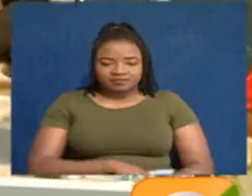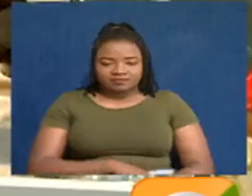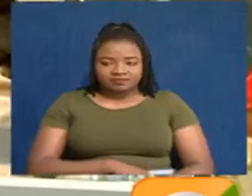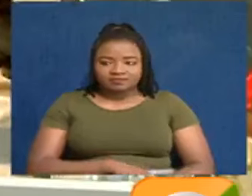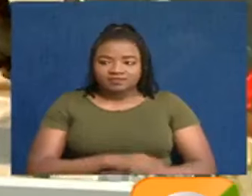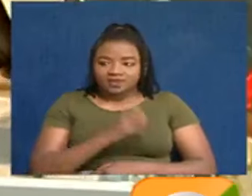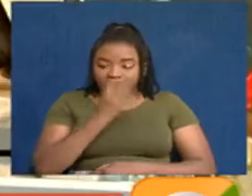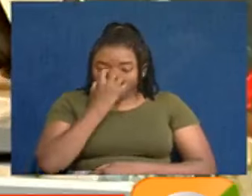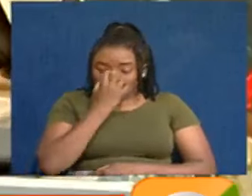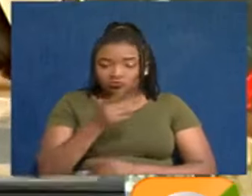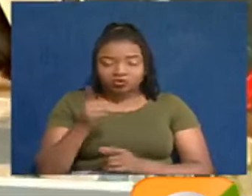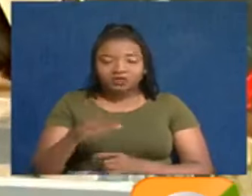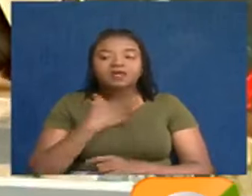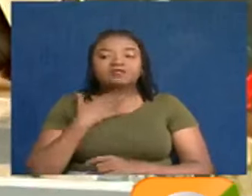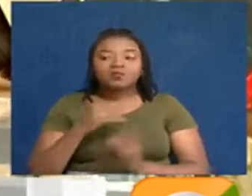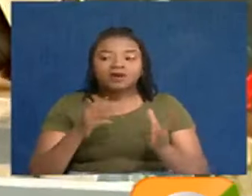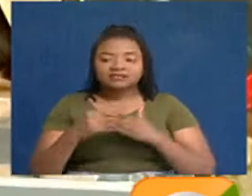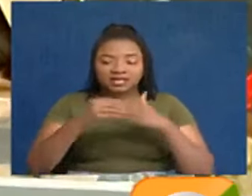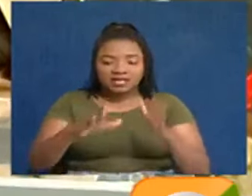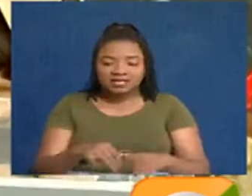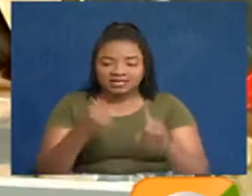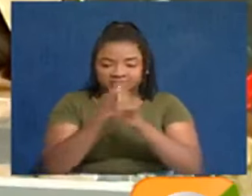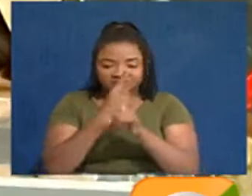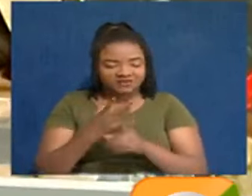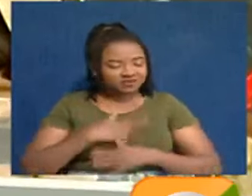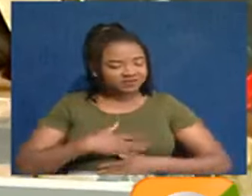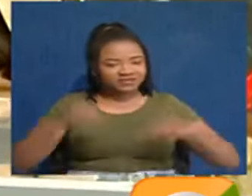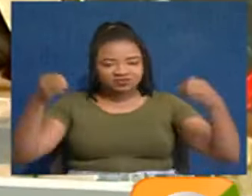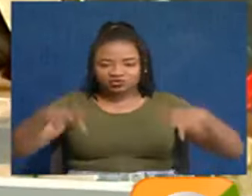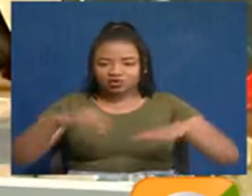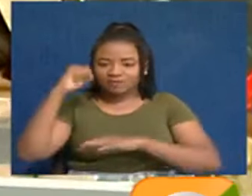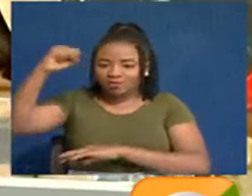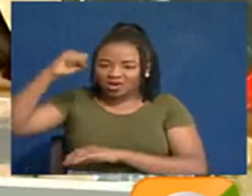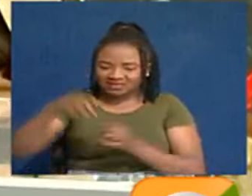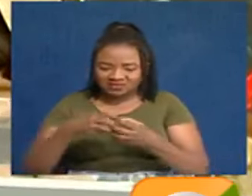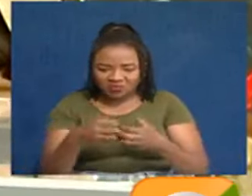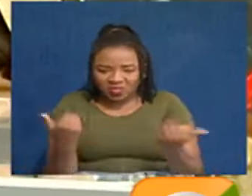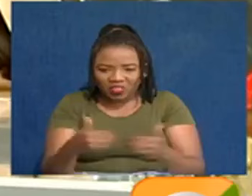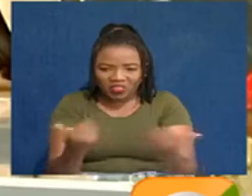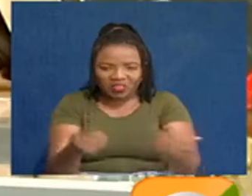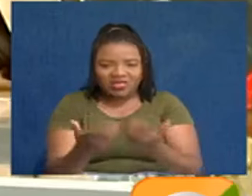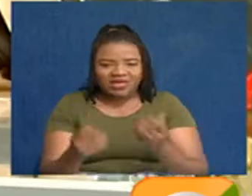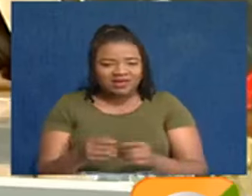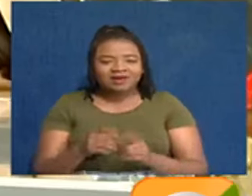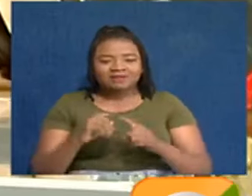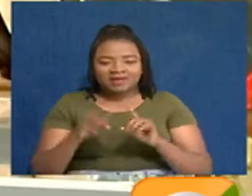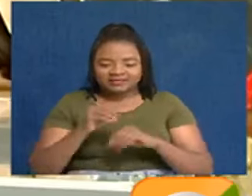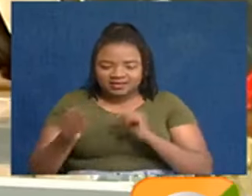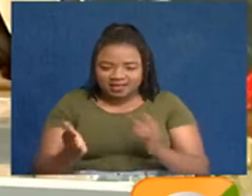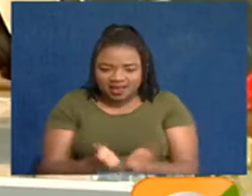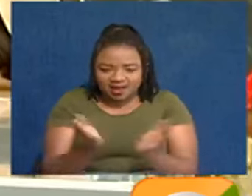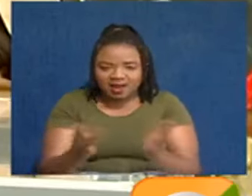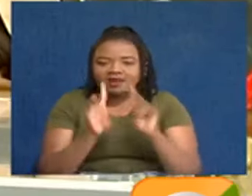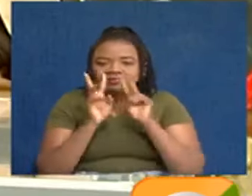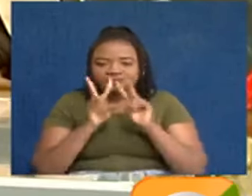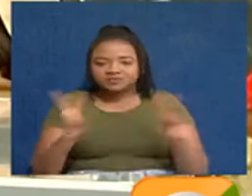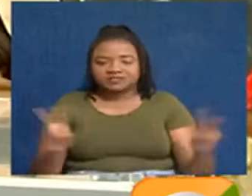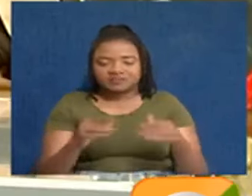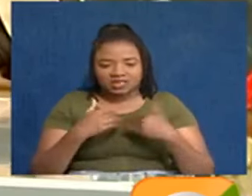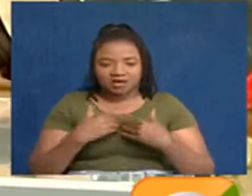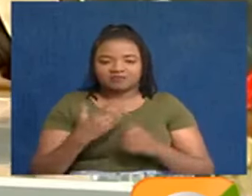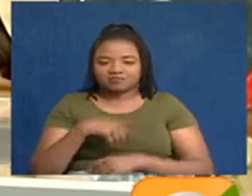Rais William Ruto amewataka viongozi kuwachana siasa za mgawanyiko na badala yake kueneza amani na umoja. Naam, akihudhuria ibada